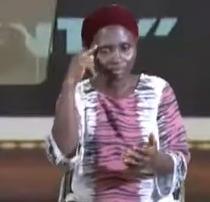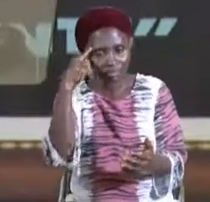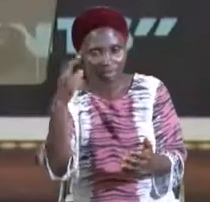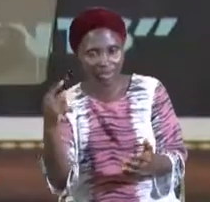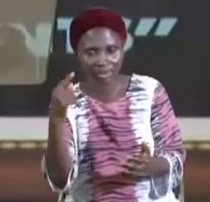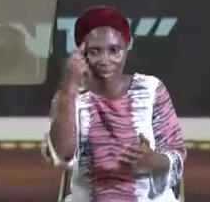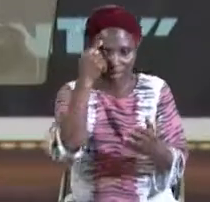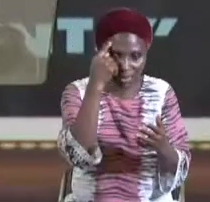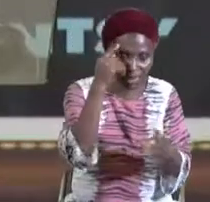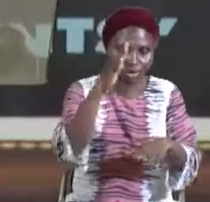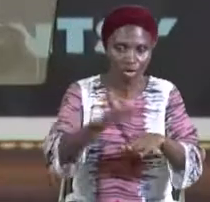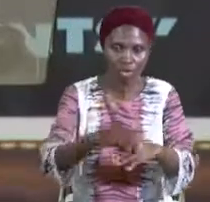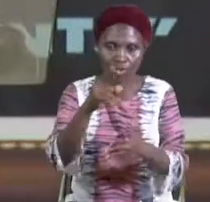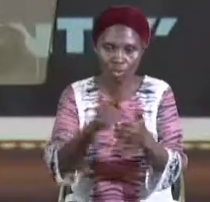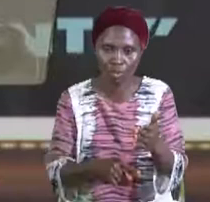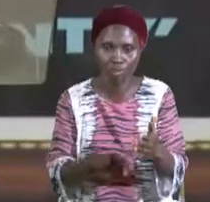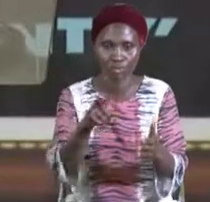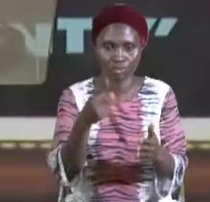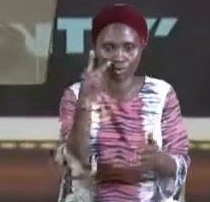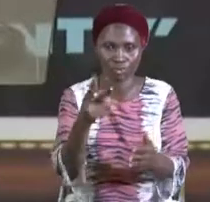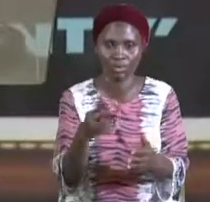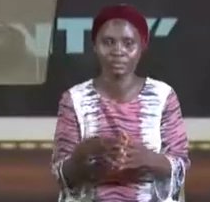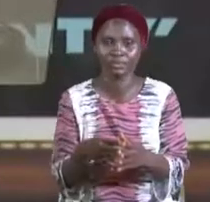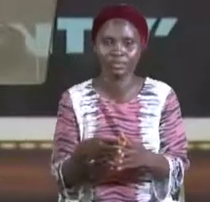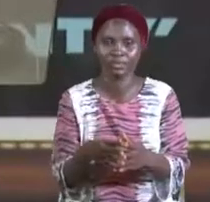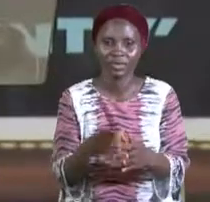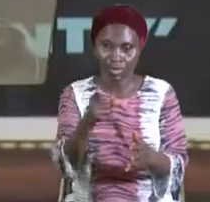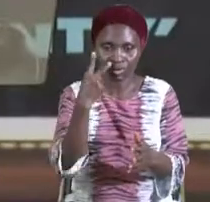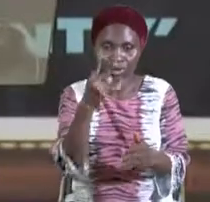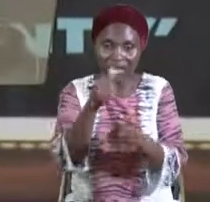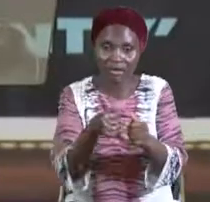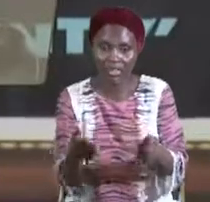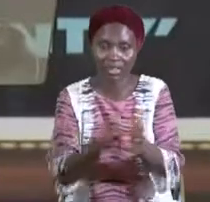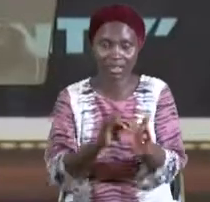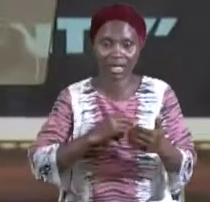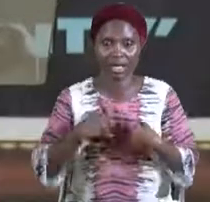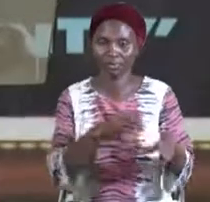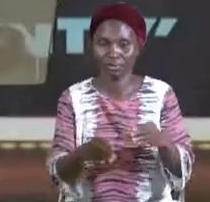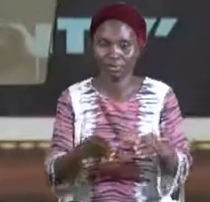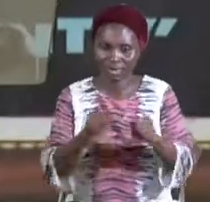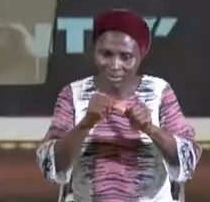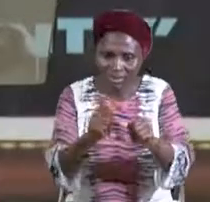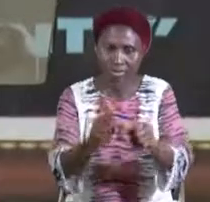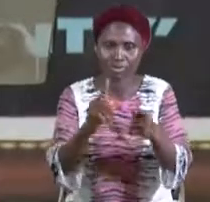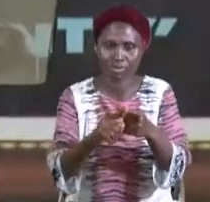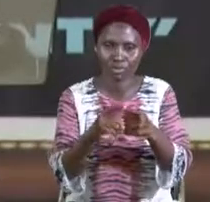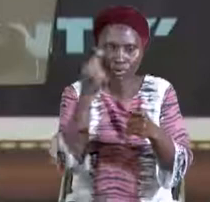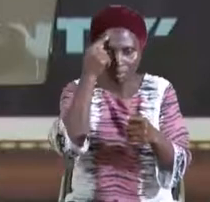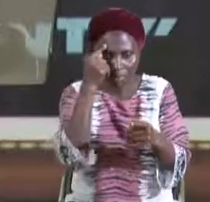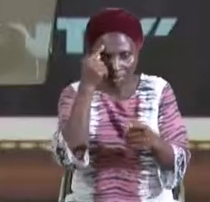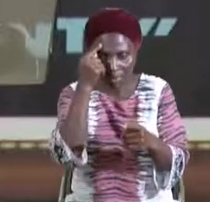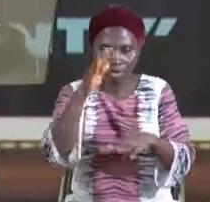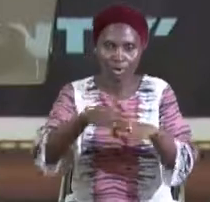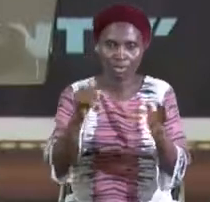visage, tu as vu mon style, tu as vu tout ce que j'ai fait. Continue à méditer cela. Et quand tu seras fort, tu